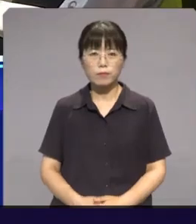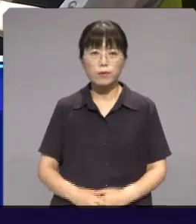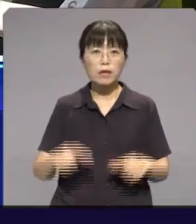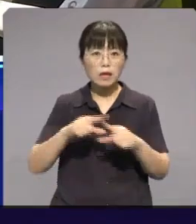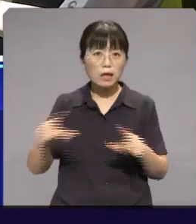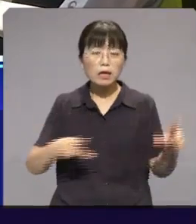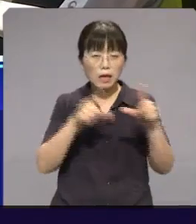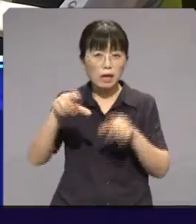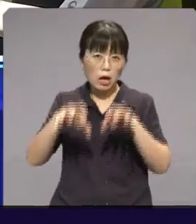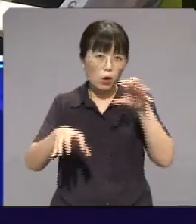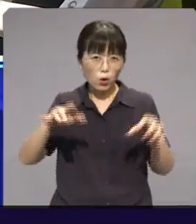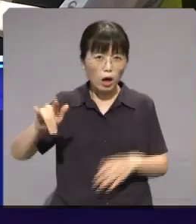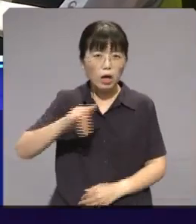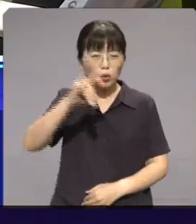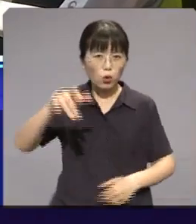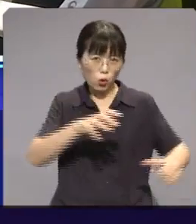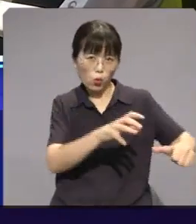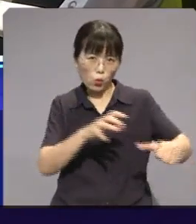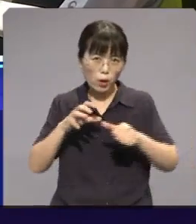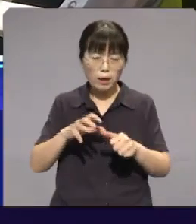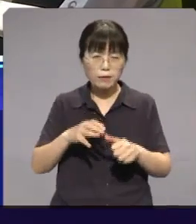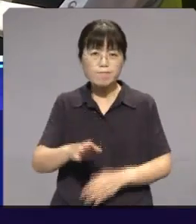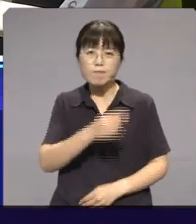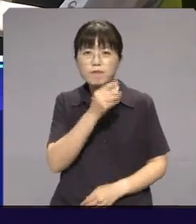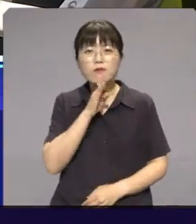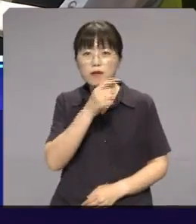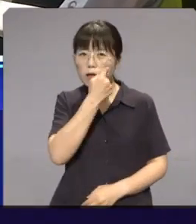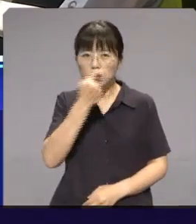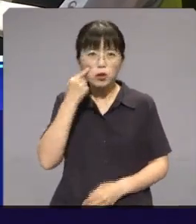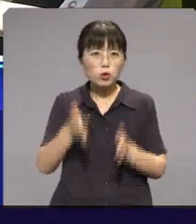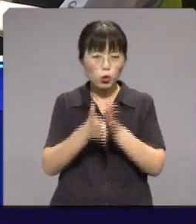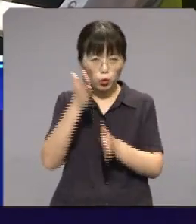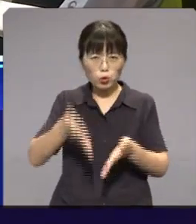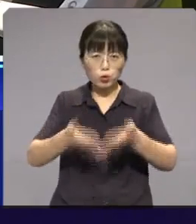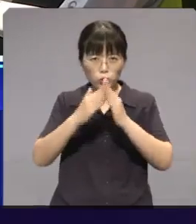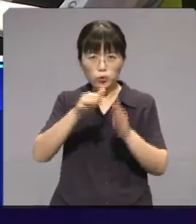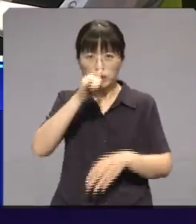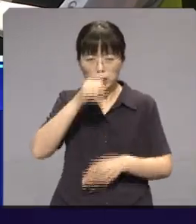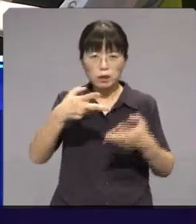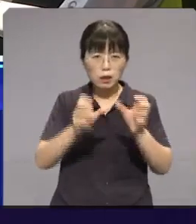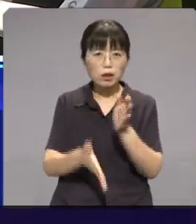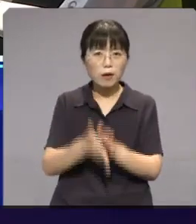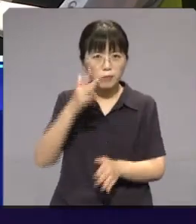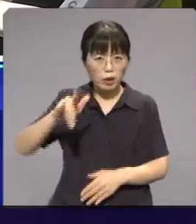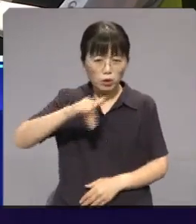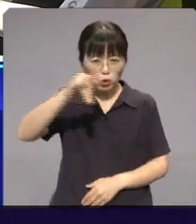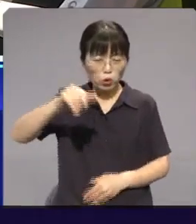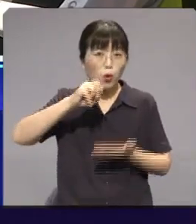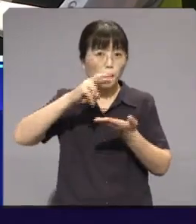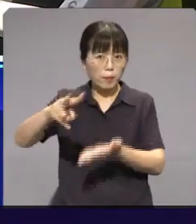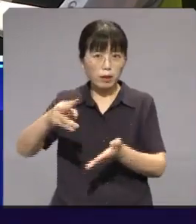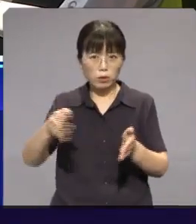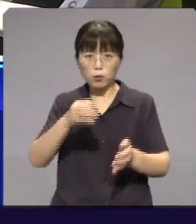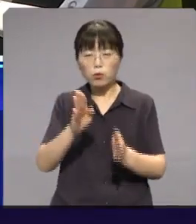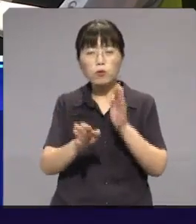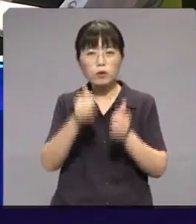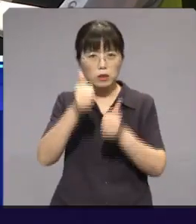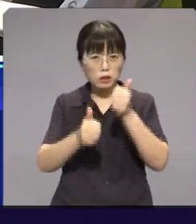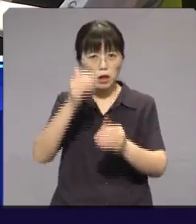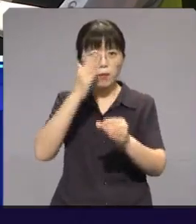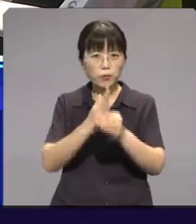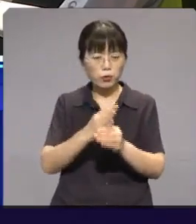네, 일상생활 곳곳에 드론을 활용하는 실증 도시 구축에 나선 성남시가 드론 배송을 실험하고